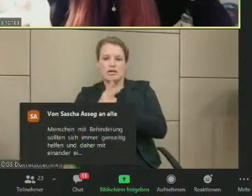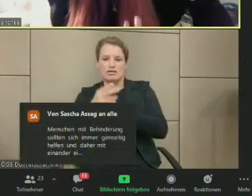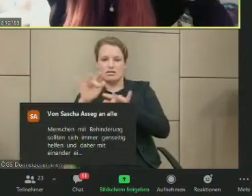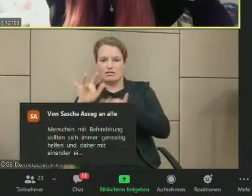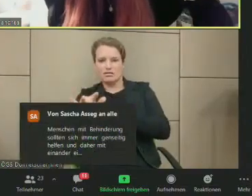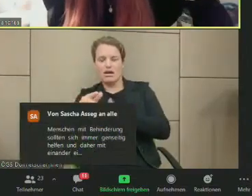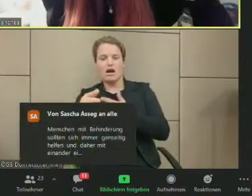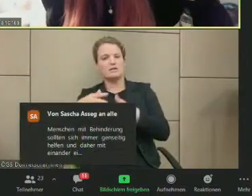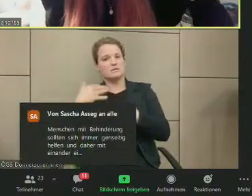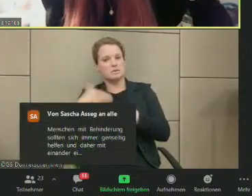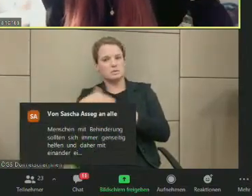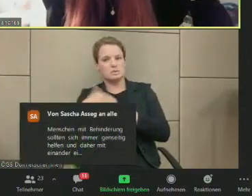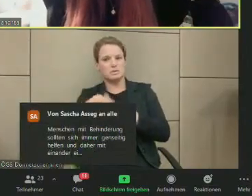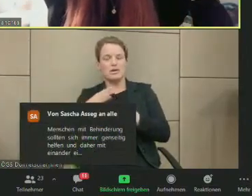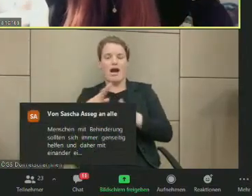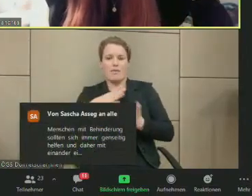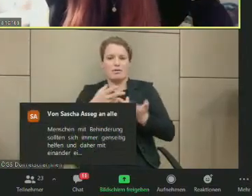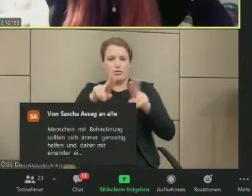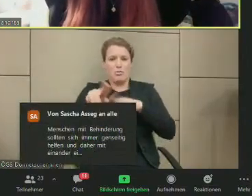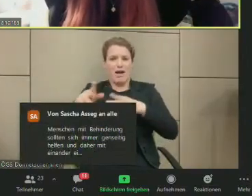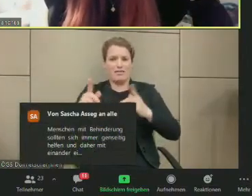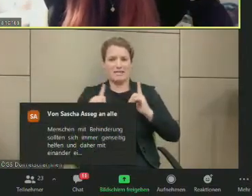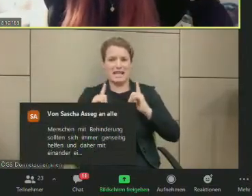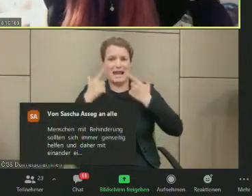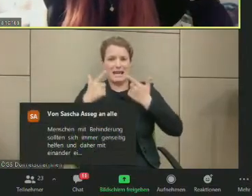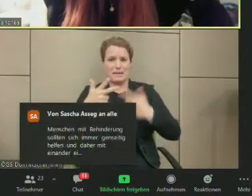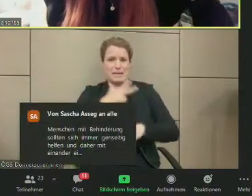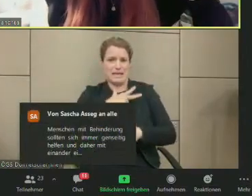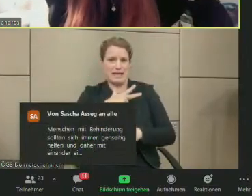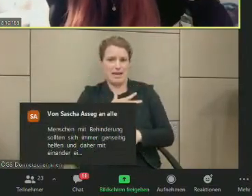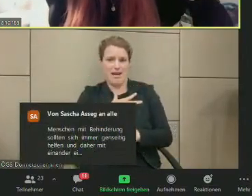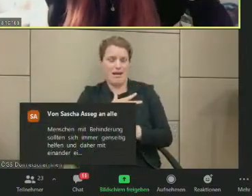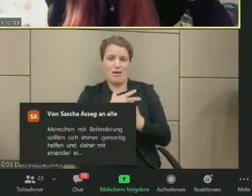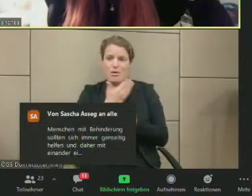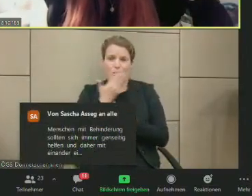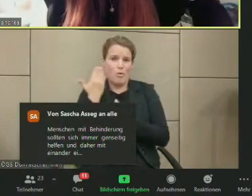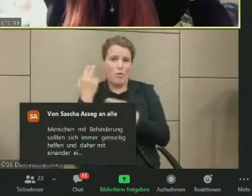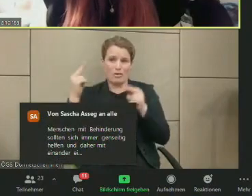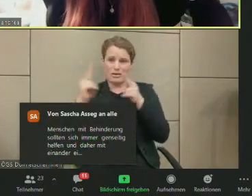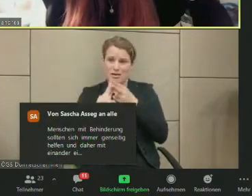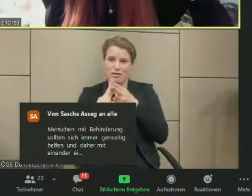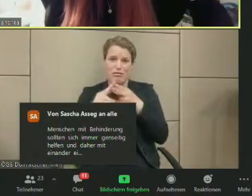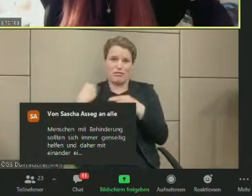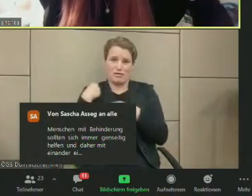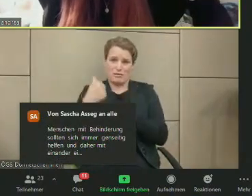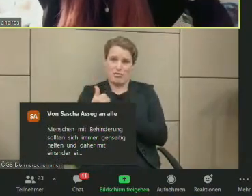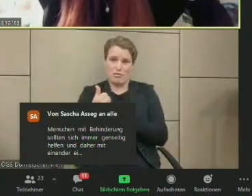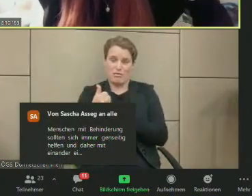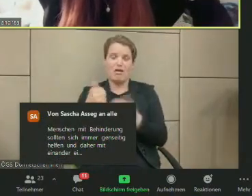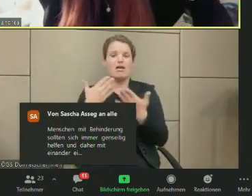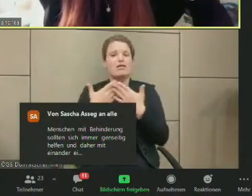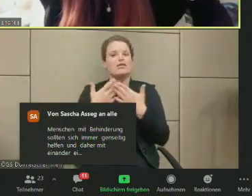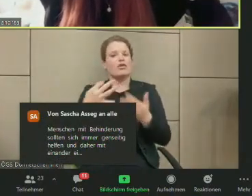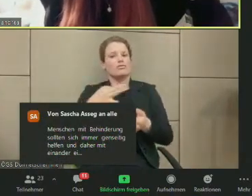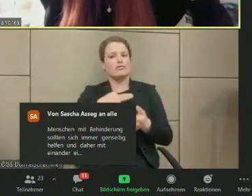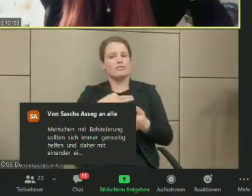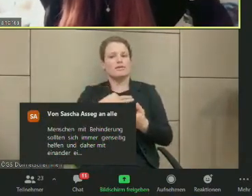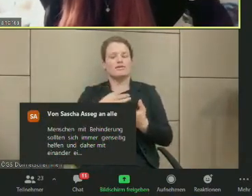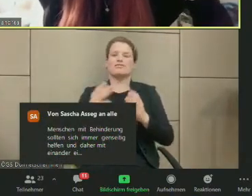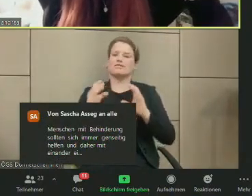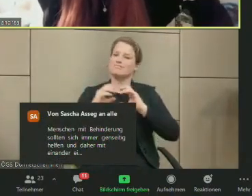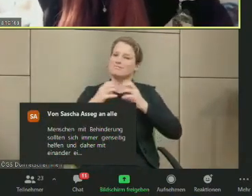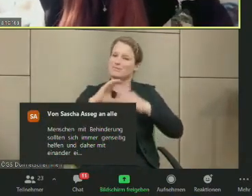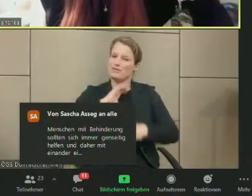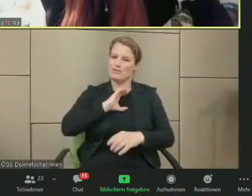wir uns gar nicht mehr gesehen hätten. Und da ist eben diese große Chance von Social Media. Und jetzt übergebe ich an die